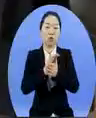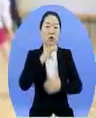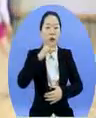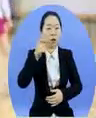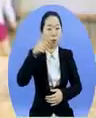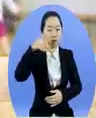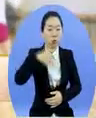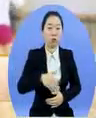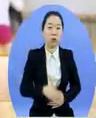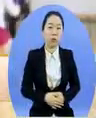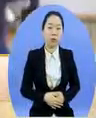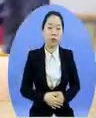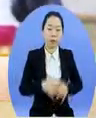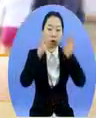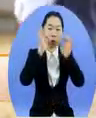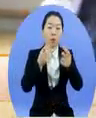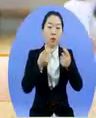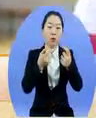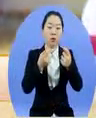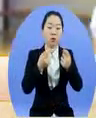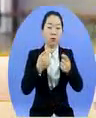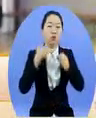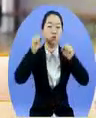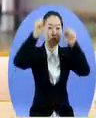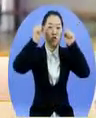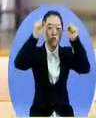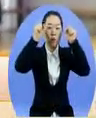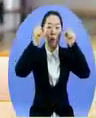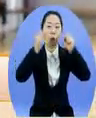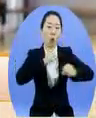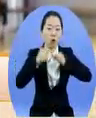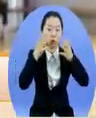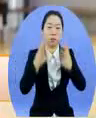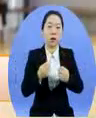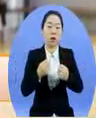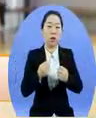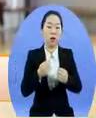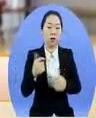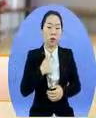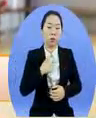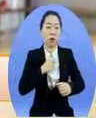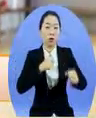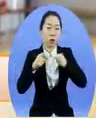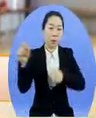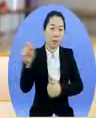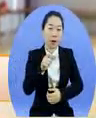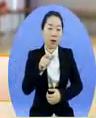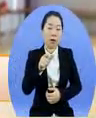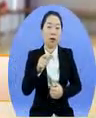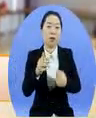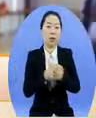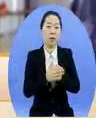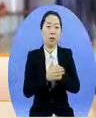합니다. 뭐 보시는 것처럼 운동량이 굉장히 많아요. 뭐 굉장히 빠른 볼을